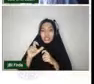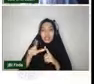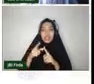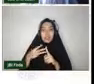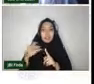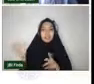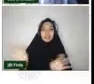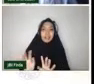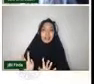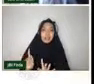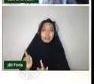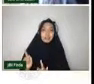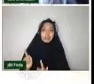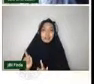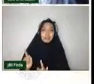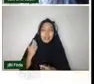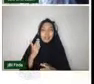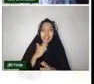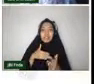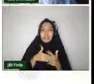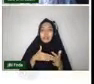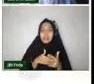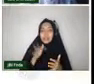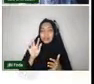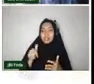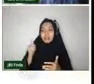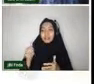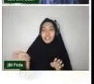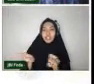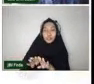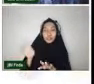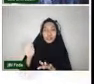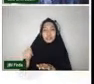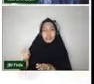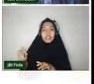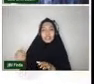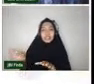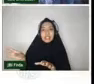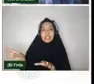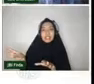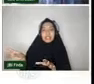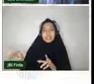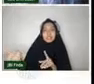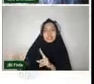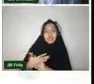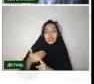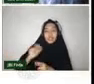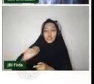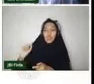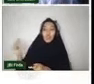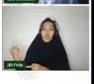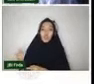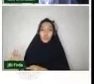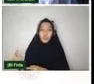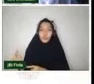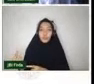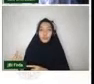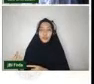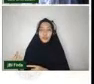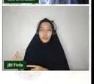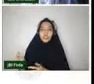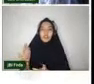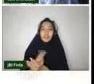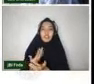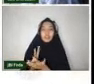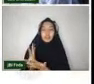memang keterbatasan mereka itu masih bisa ditutupi, masih bisa di-cover di sekolah umum, ada baiknya di sekolah umum. Gitu. Apa yang terjadi dengan anak